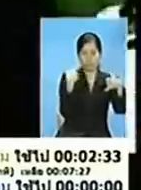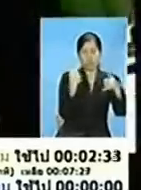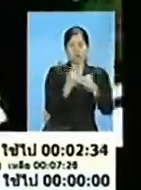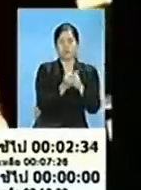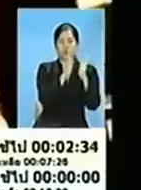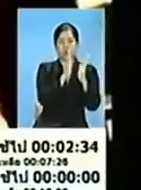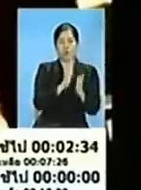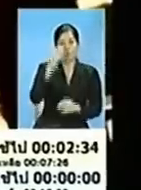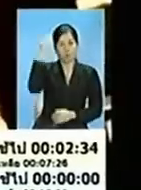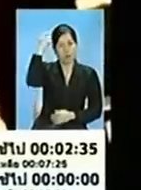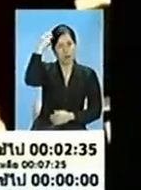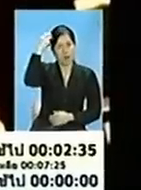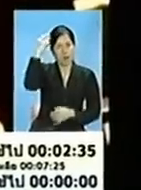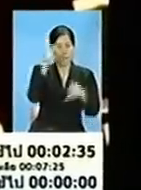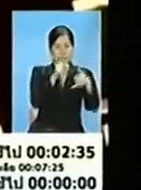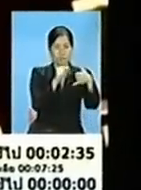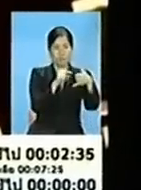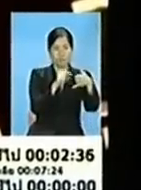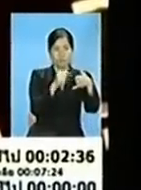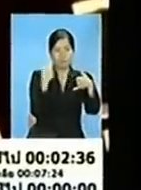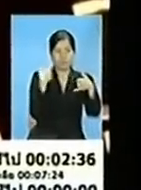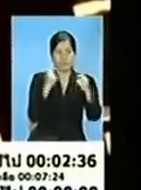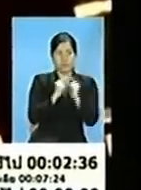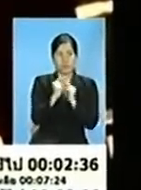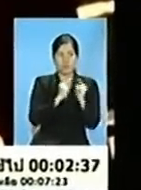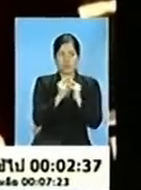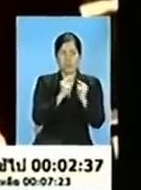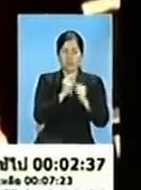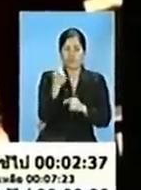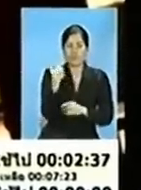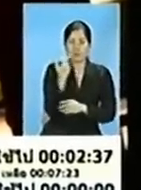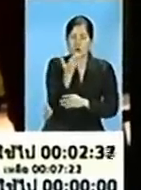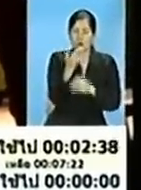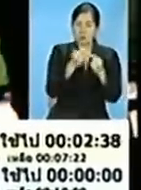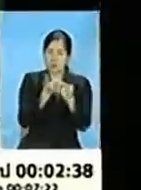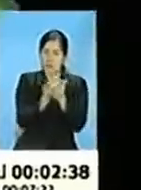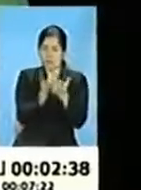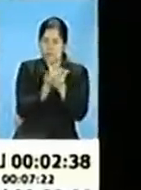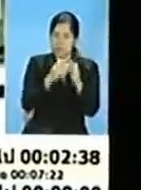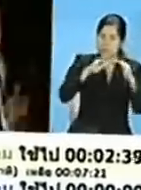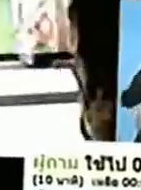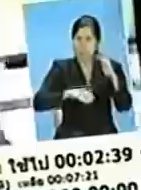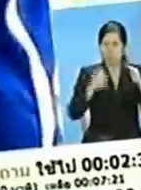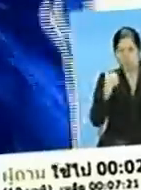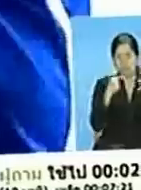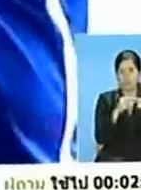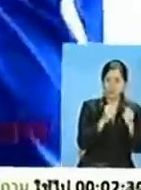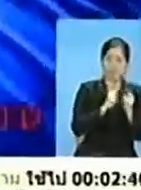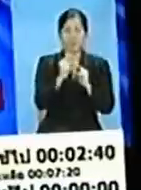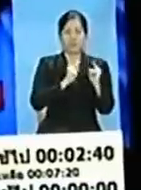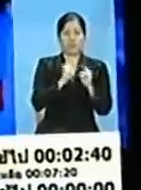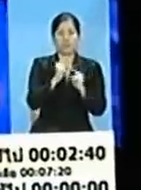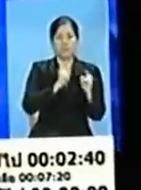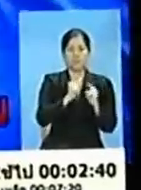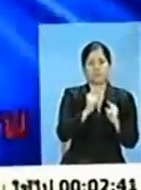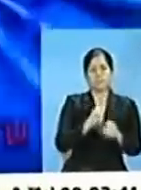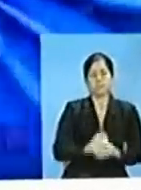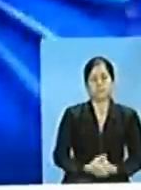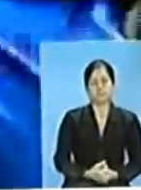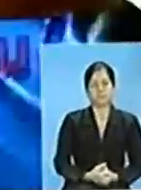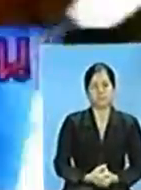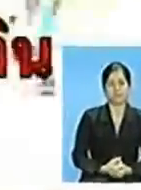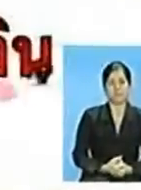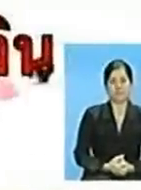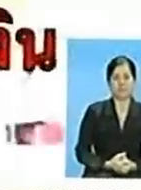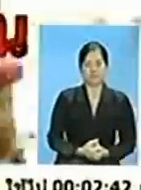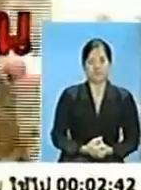นนี้ก็ต่อรองราคากับนายหน้า เท่าไหร่ ไปเจอใช้คำอะไรมาบ้างก่อน เล่ามา